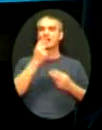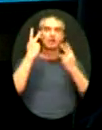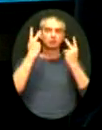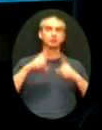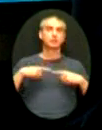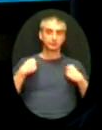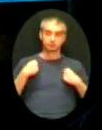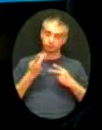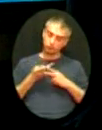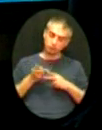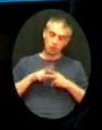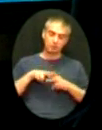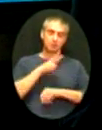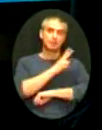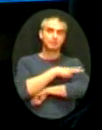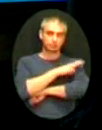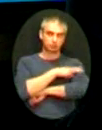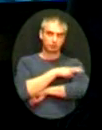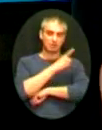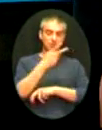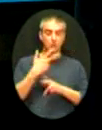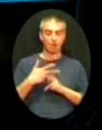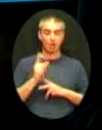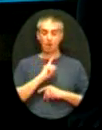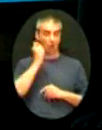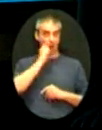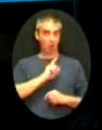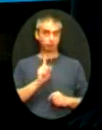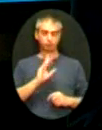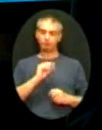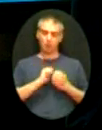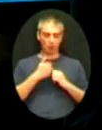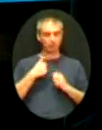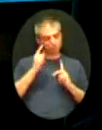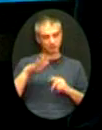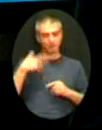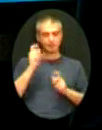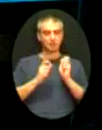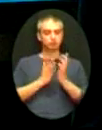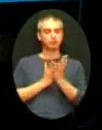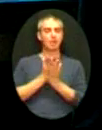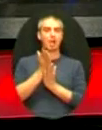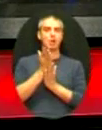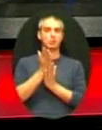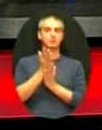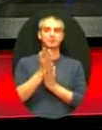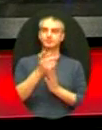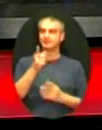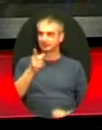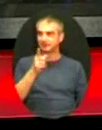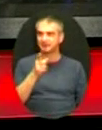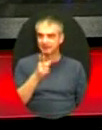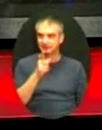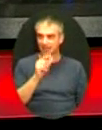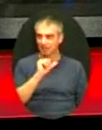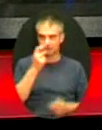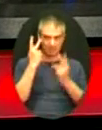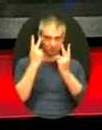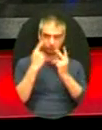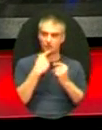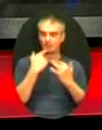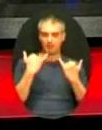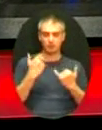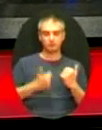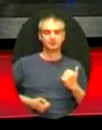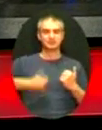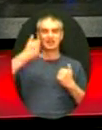בחיים שלנו עוד יותר במשטרה, יהיו רק לא פושעים, או שאנחנו צריכים שהם גם יהיו אנשים הגונים? אני חושבת שזה הדבר החשוב, ואמר את זה היום